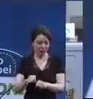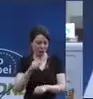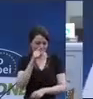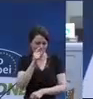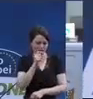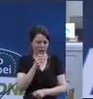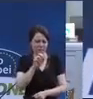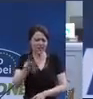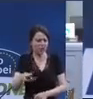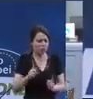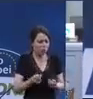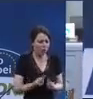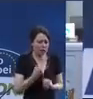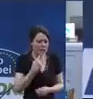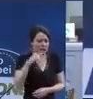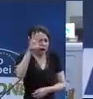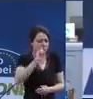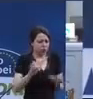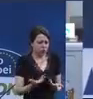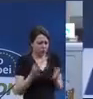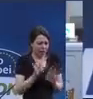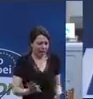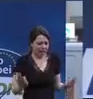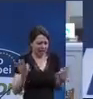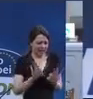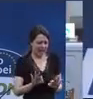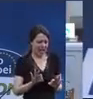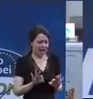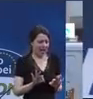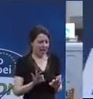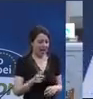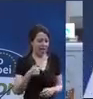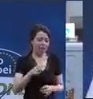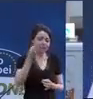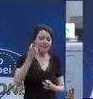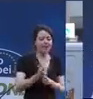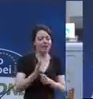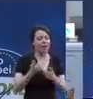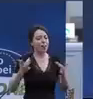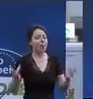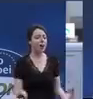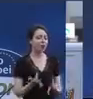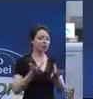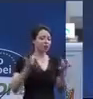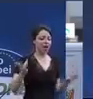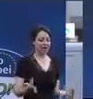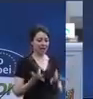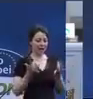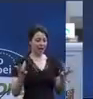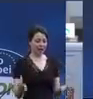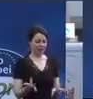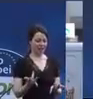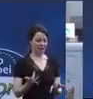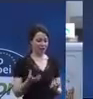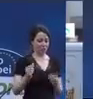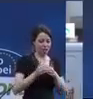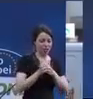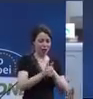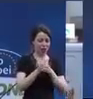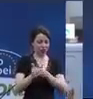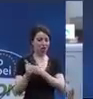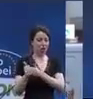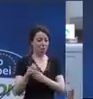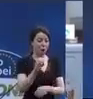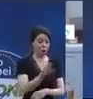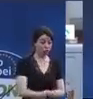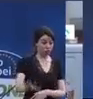qual è il messaggio ma chi capisce qualcosa la leggerezza di tutte le leadership in Occidente